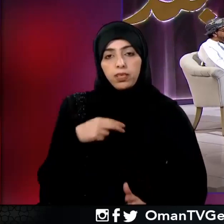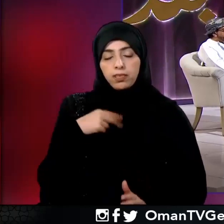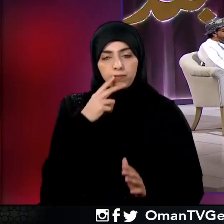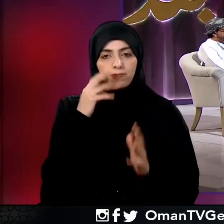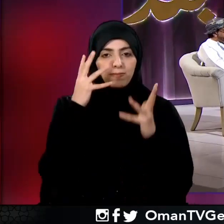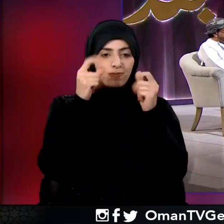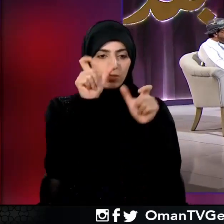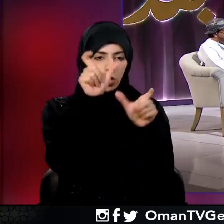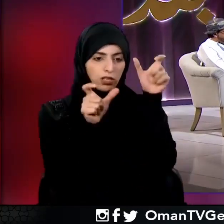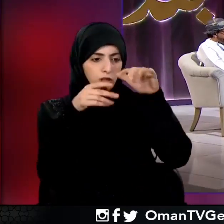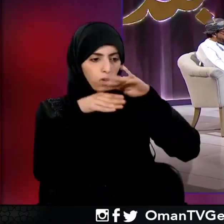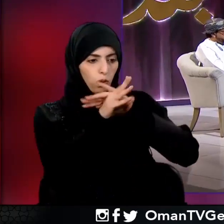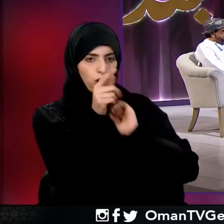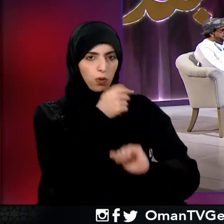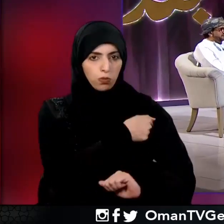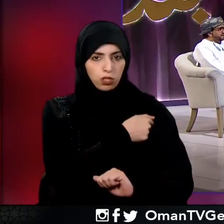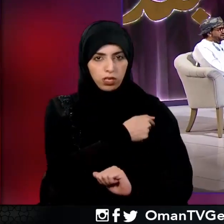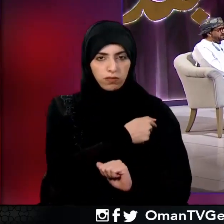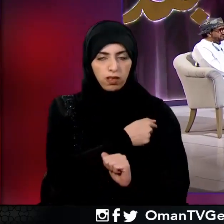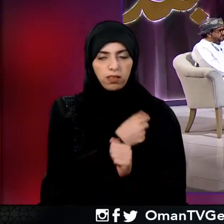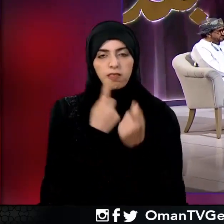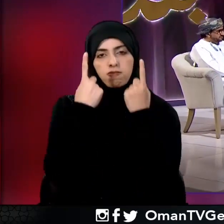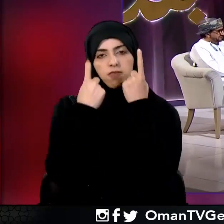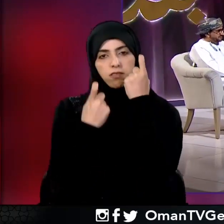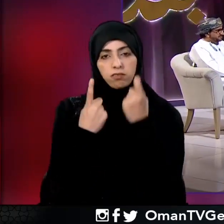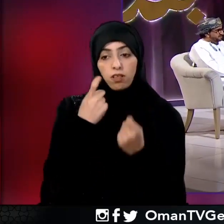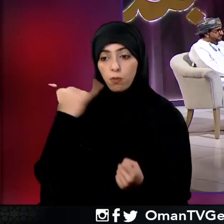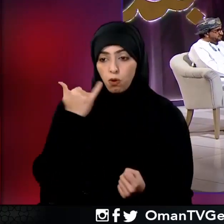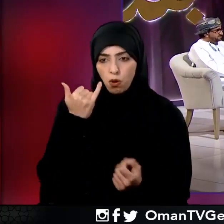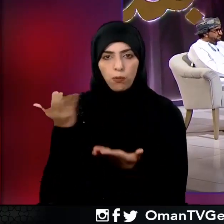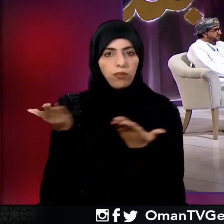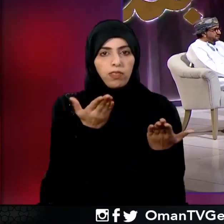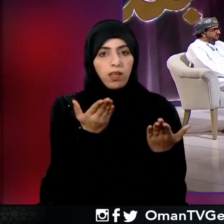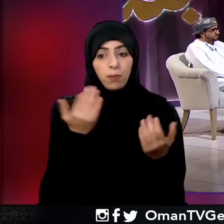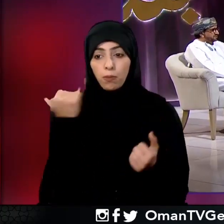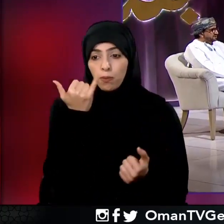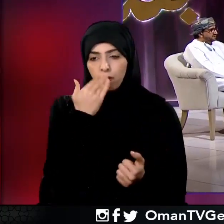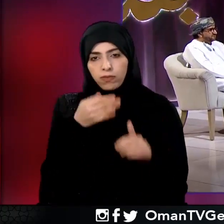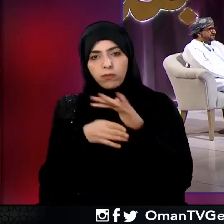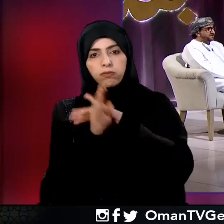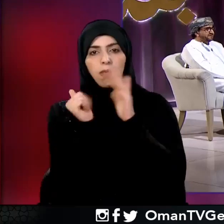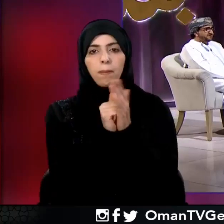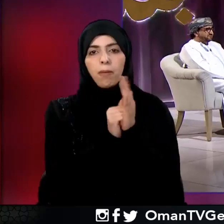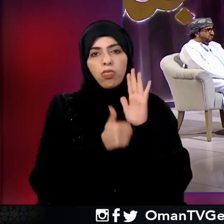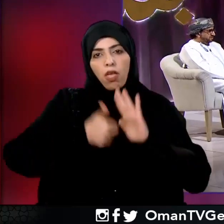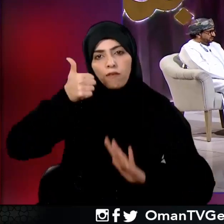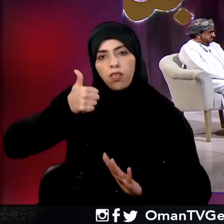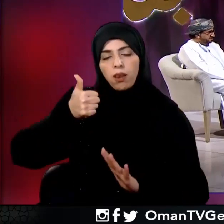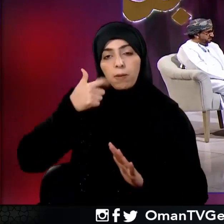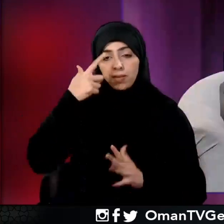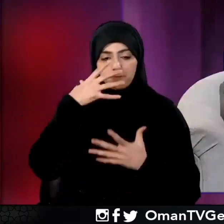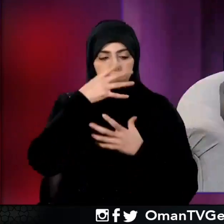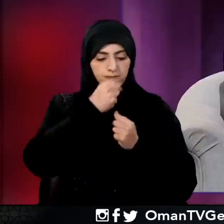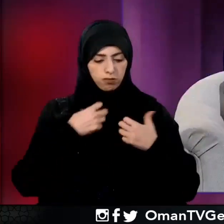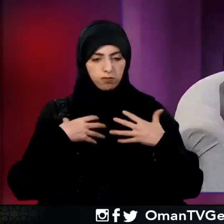عدد المرضى المراجعين إلى الحالات الطارئة في العيادات الخارجية، ثم أخذ الاحتياطات اللازمة في